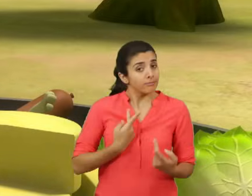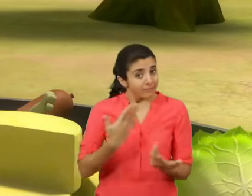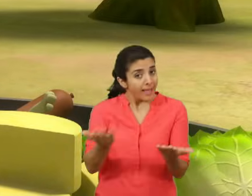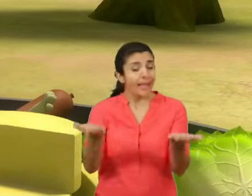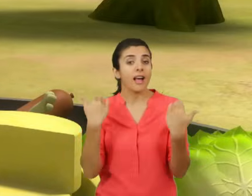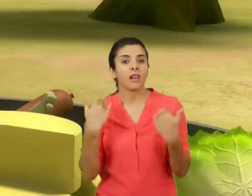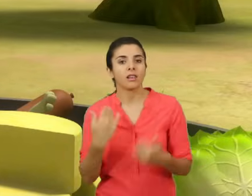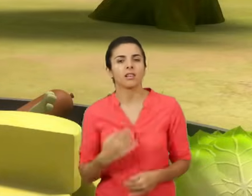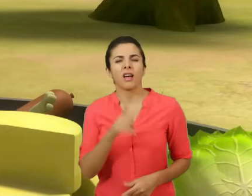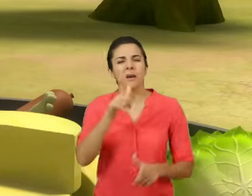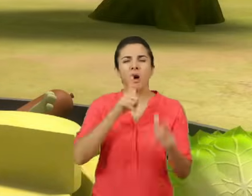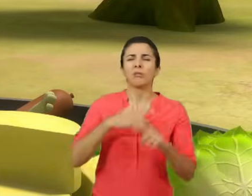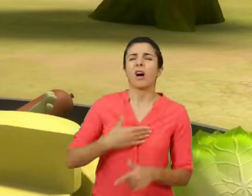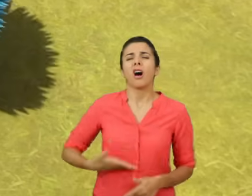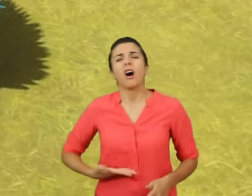Ama...